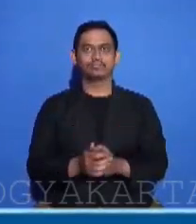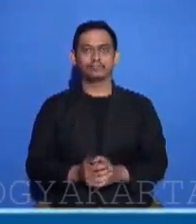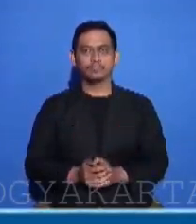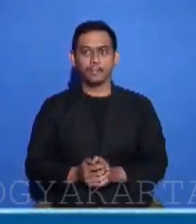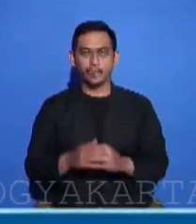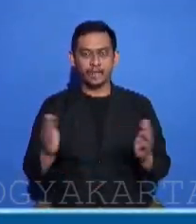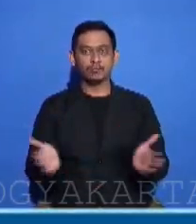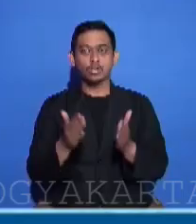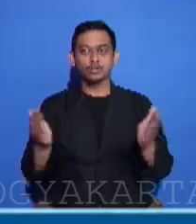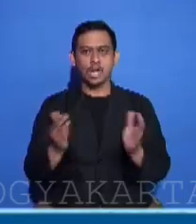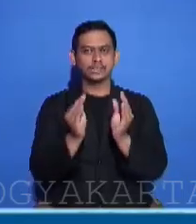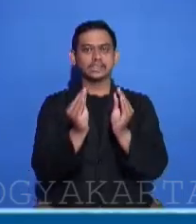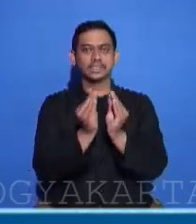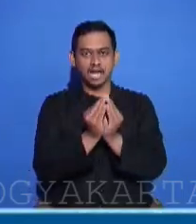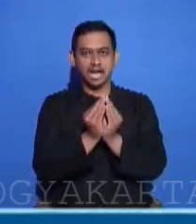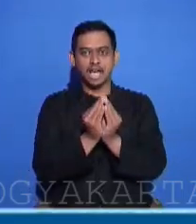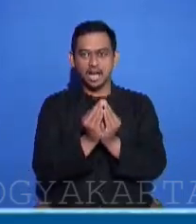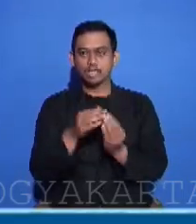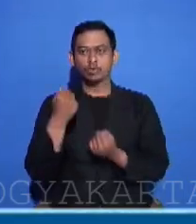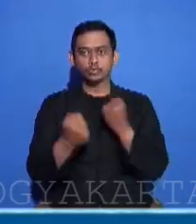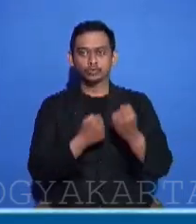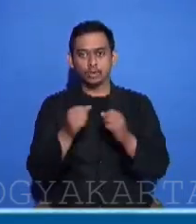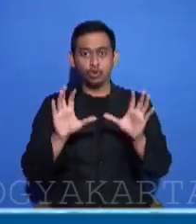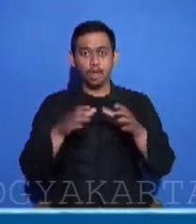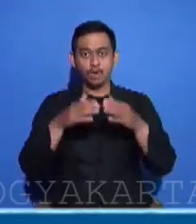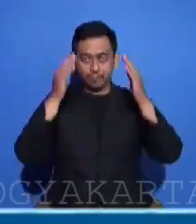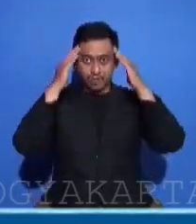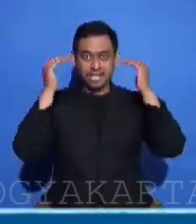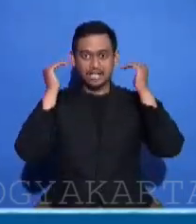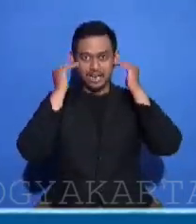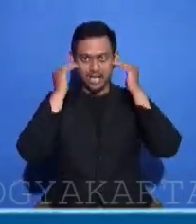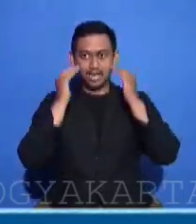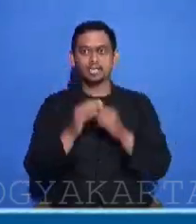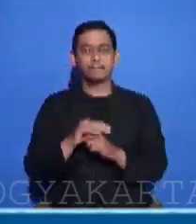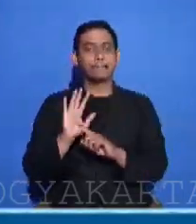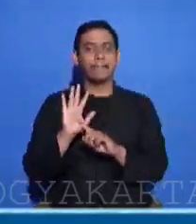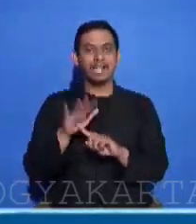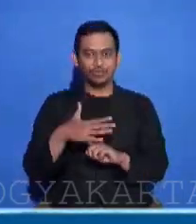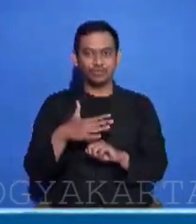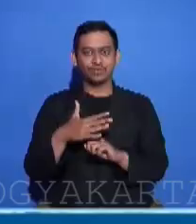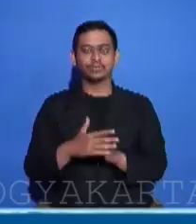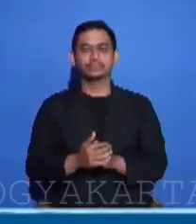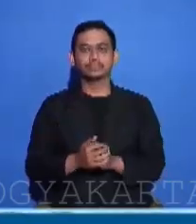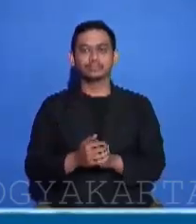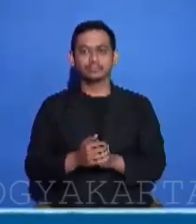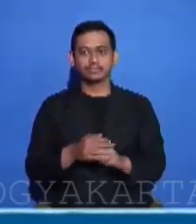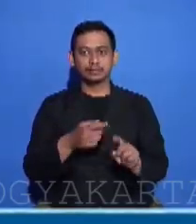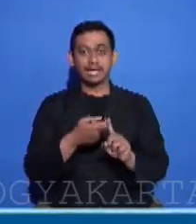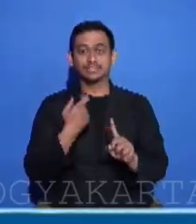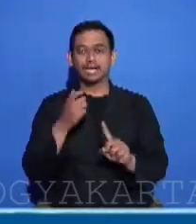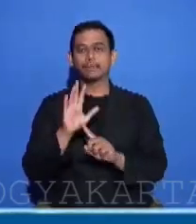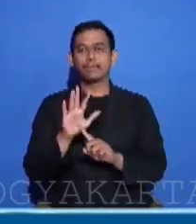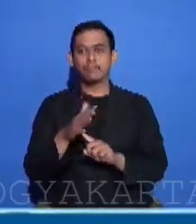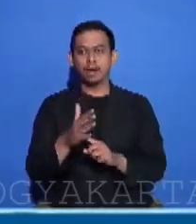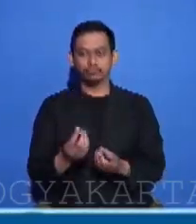gara-gara iPhone dipun tidak akan tingkatan Tani pesisir Bantul baik di tanaman berambut saking Bantul meniko ketinggalan